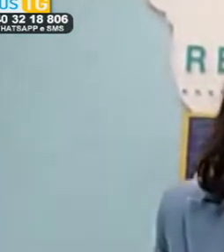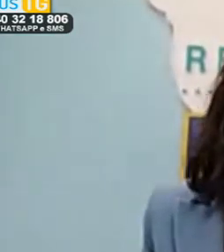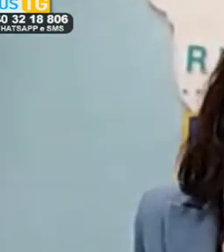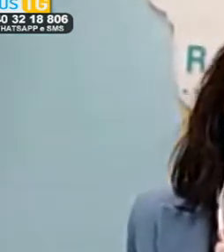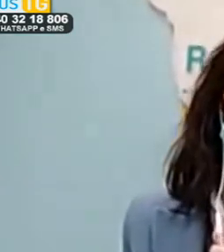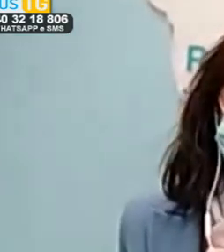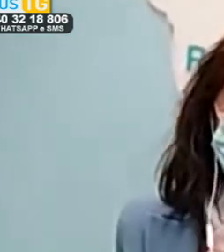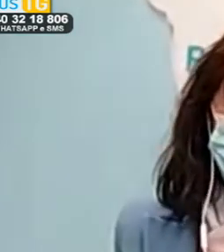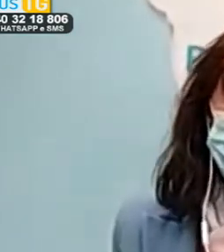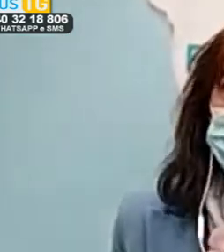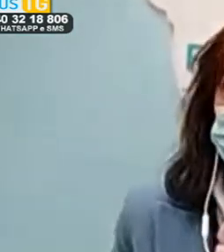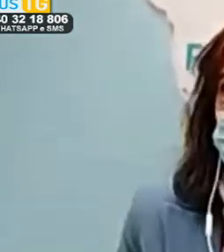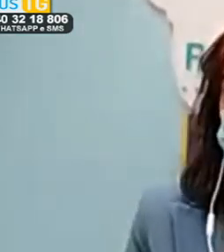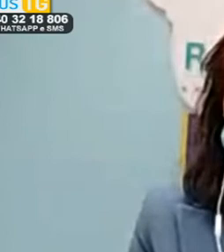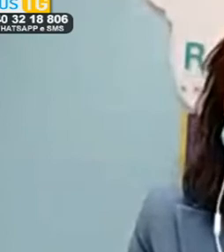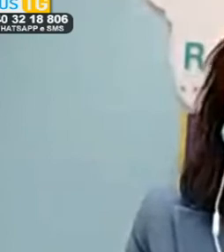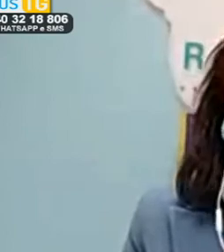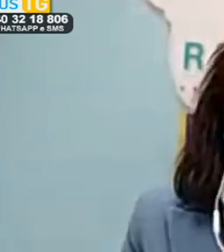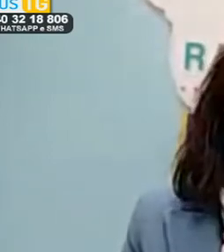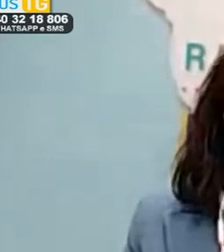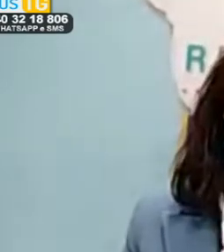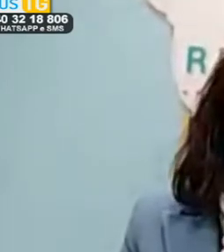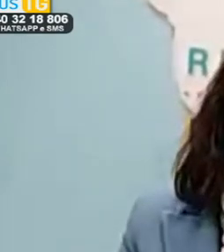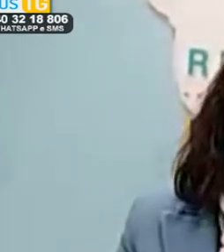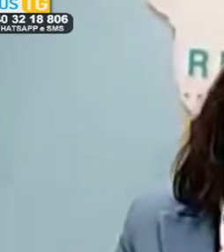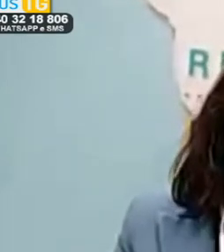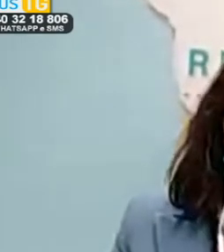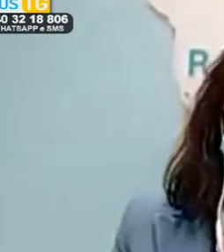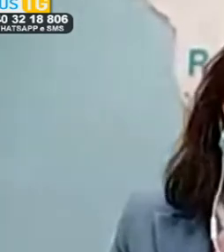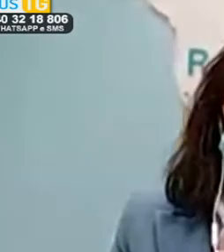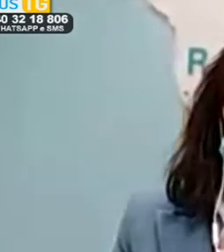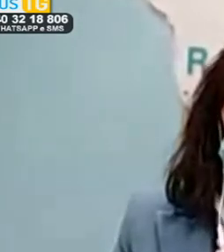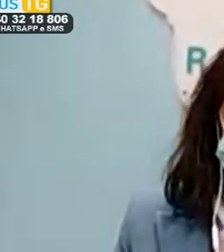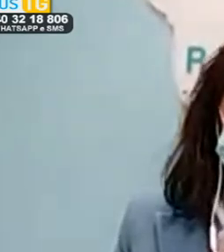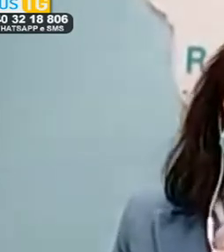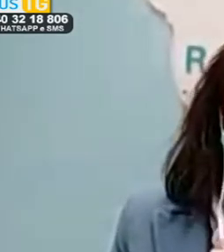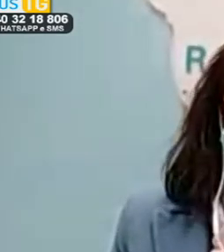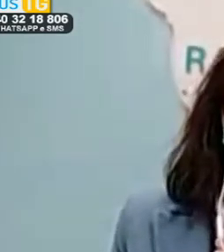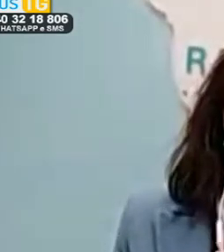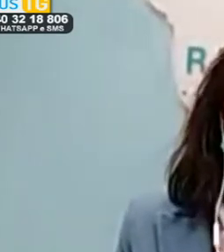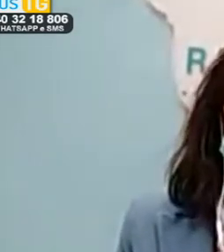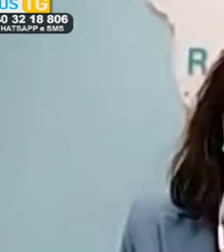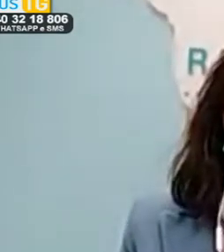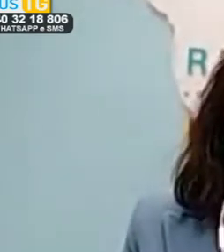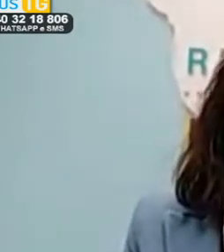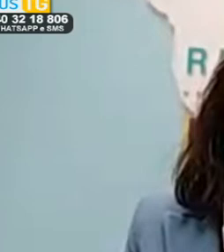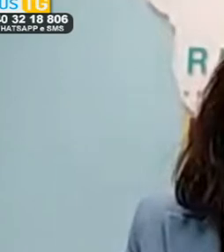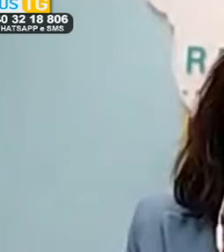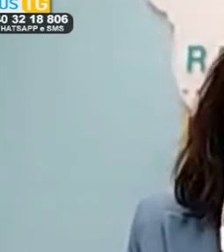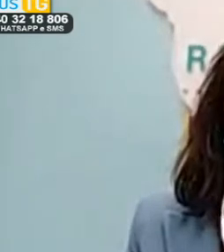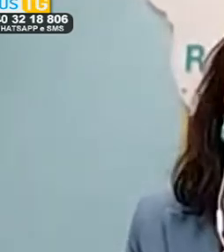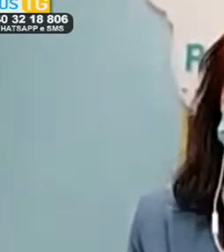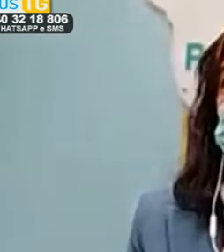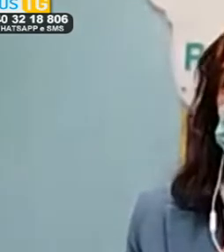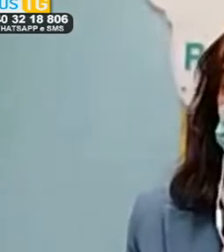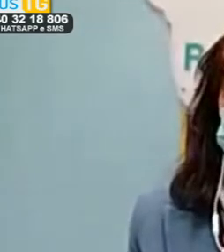delle vaccinazioni notturne, che si concluderà, diciamo, in questo test mercoledì, sono 240 le persone che vengono